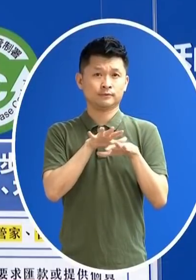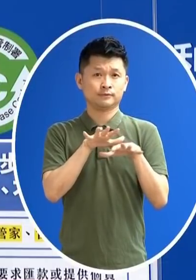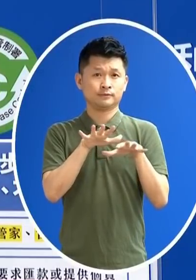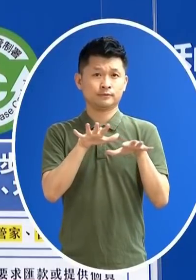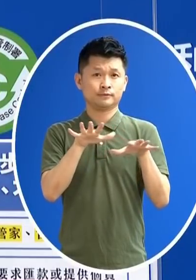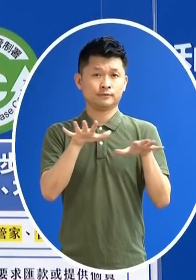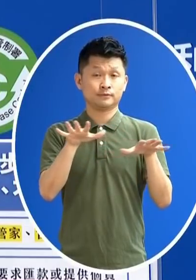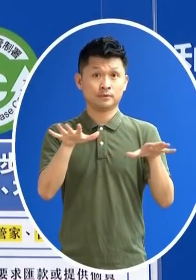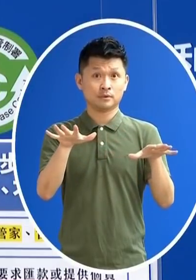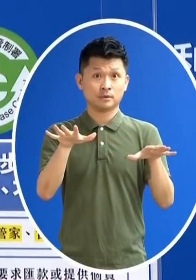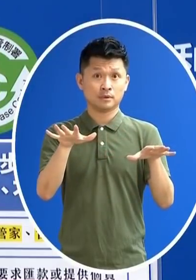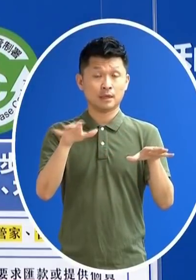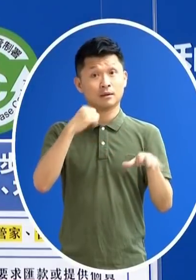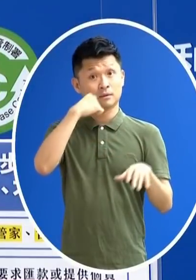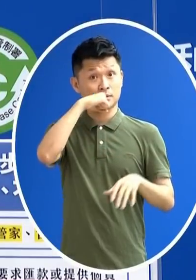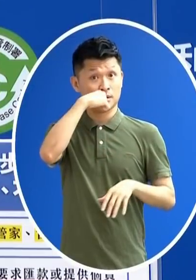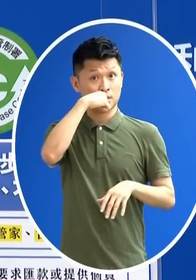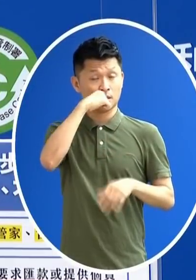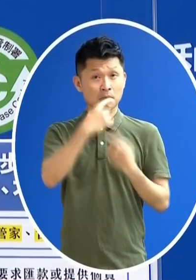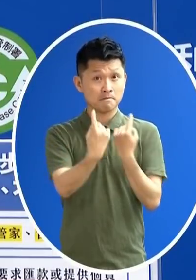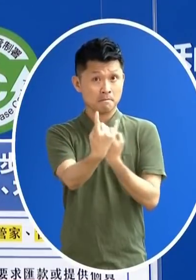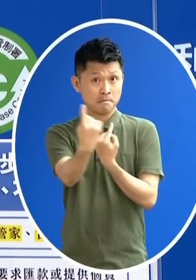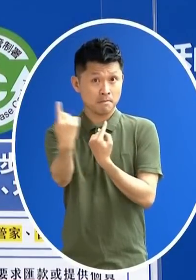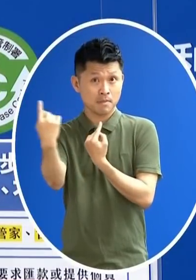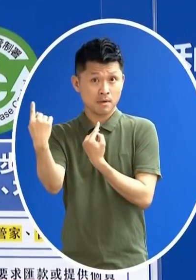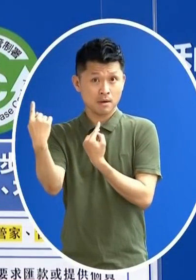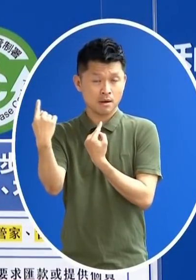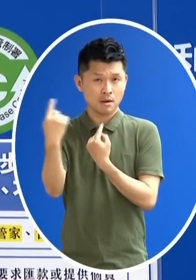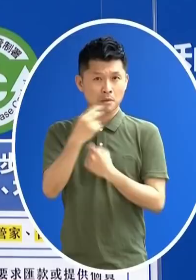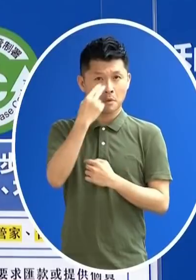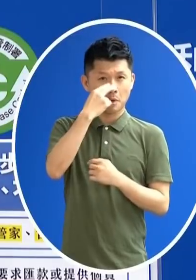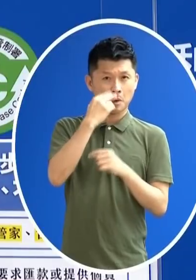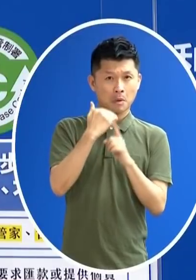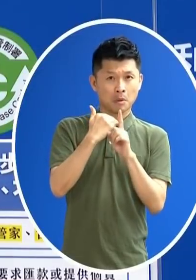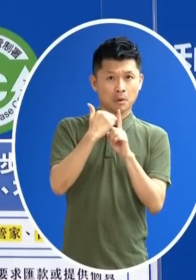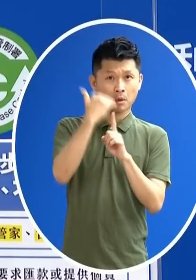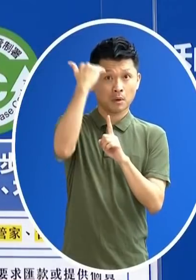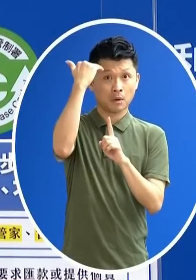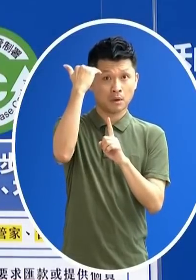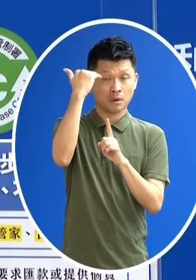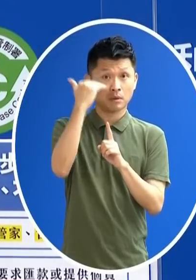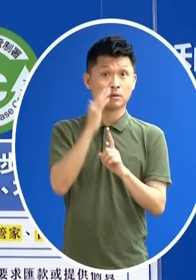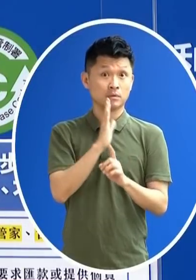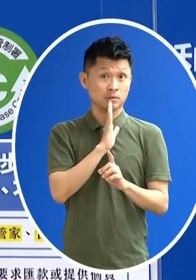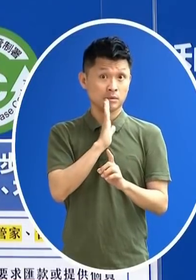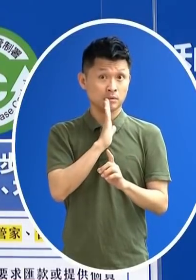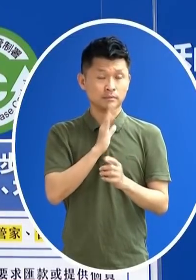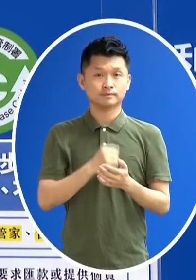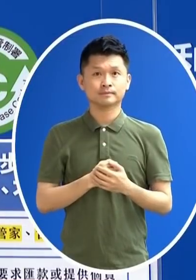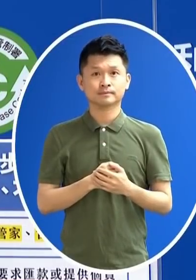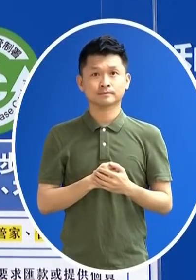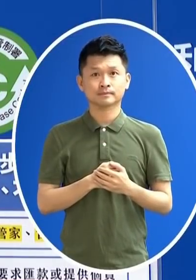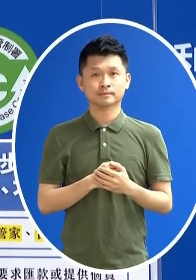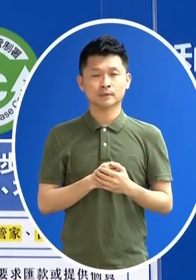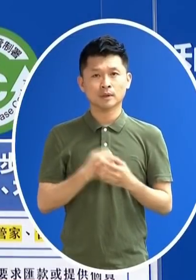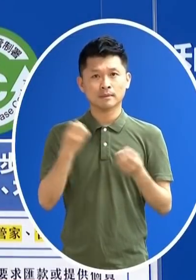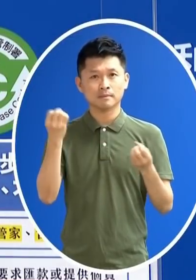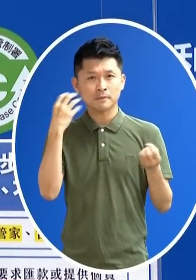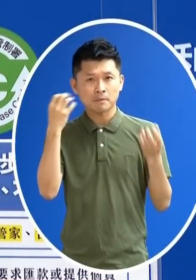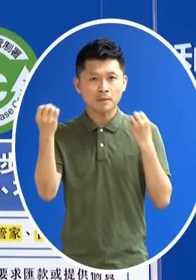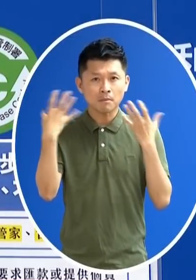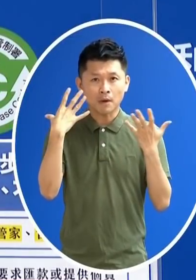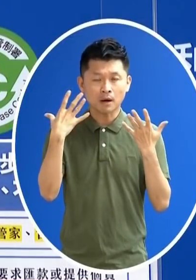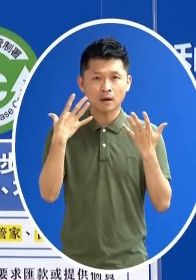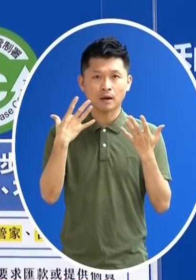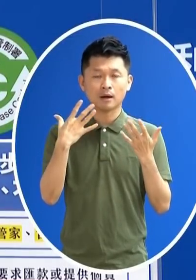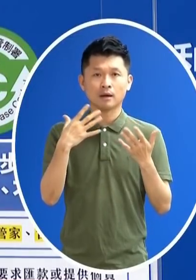台湾的疫情比较相对比较风险较高的状况底下，那有一些资讯就又不断的